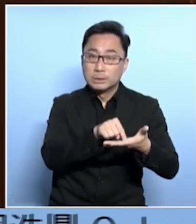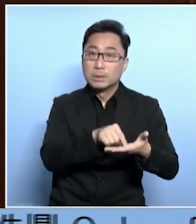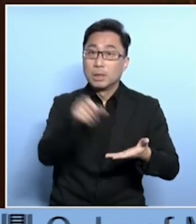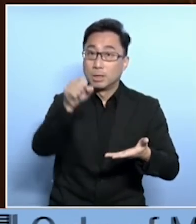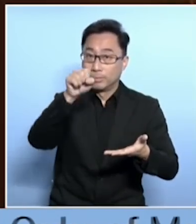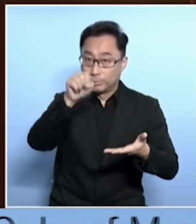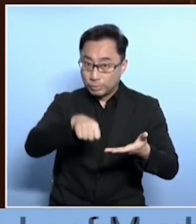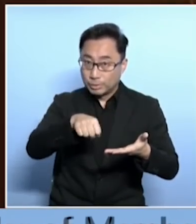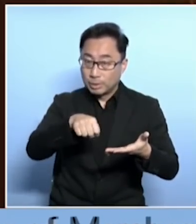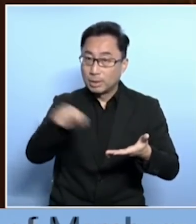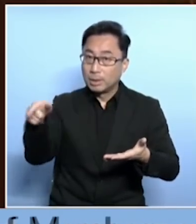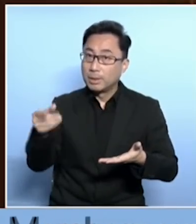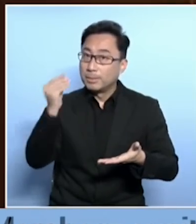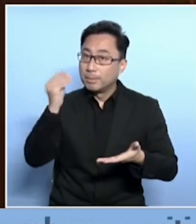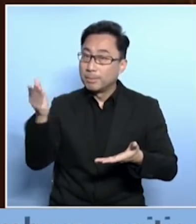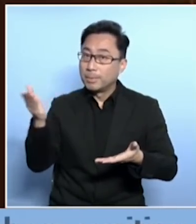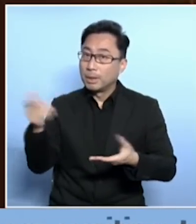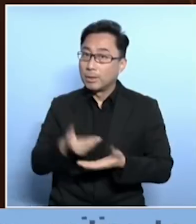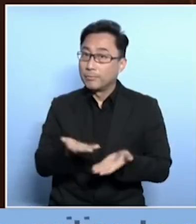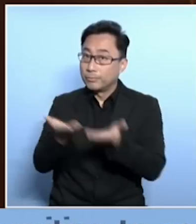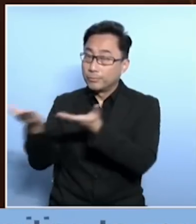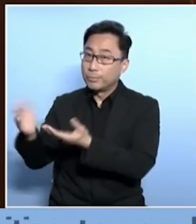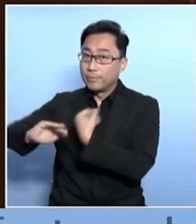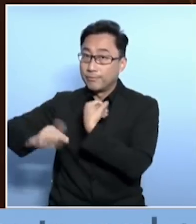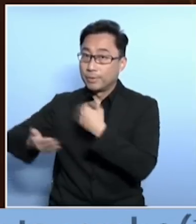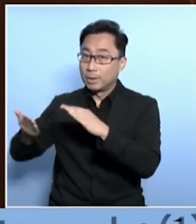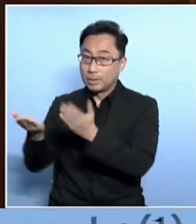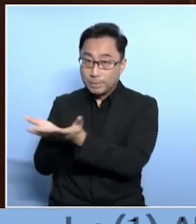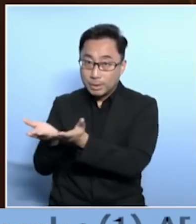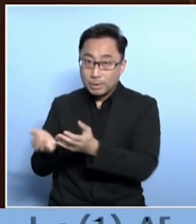是給一個許可去法庭作供，而大家不